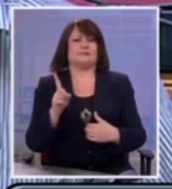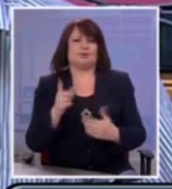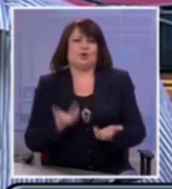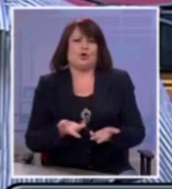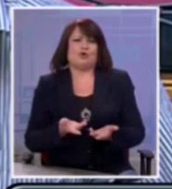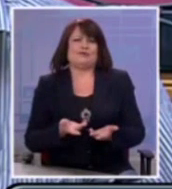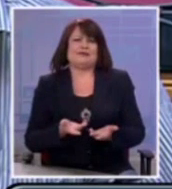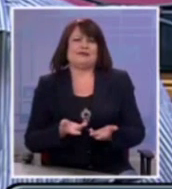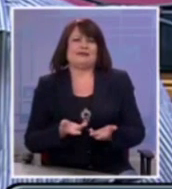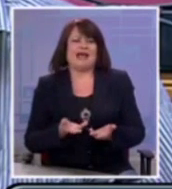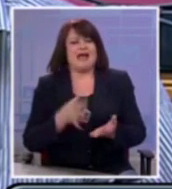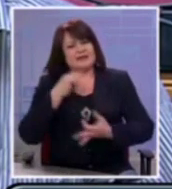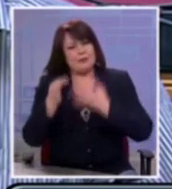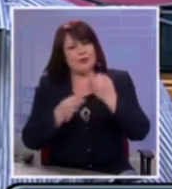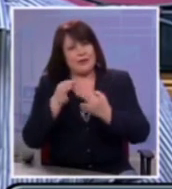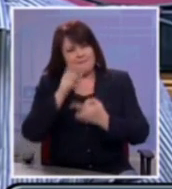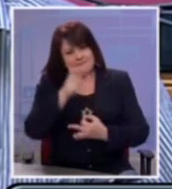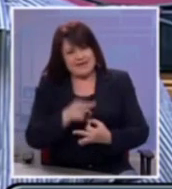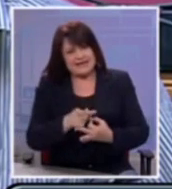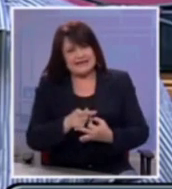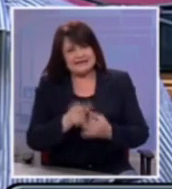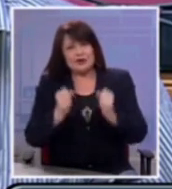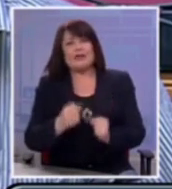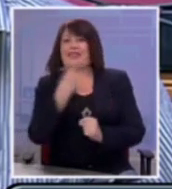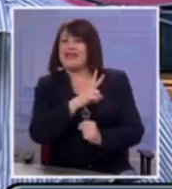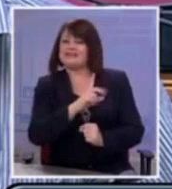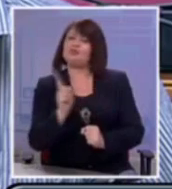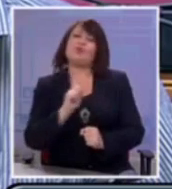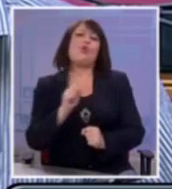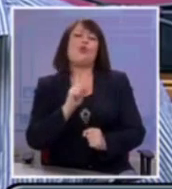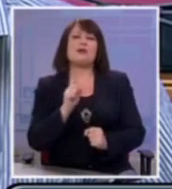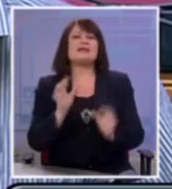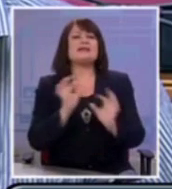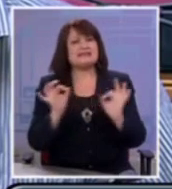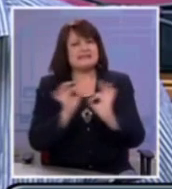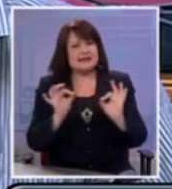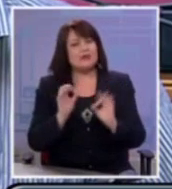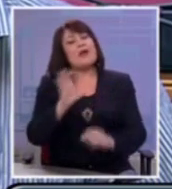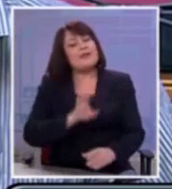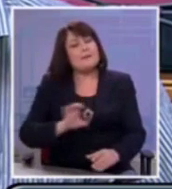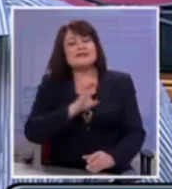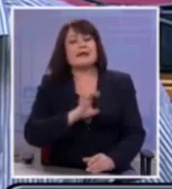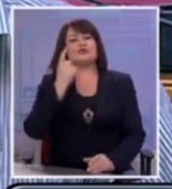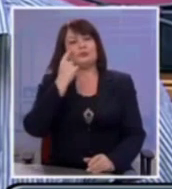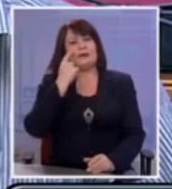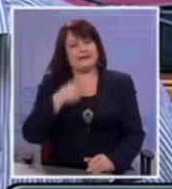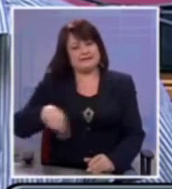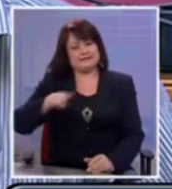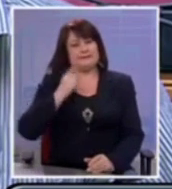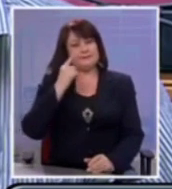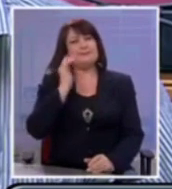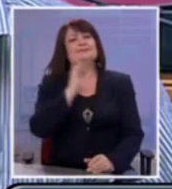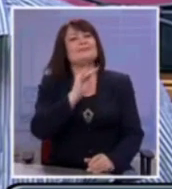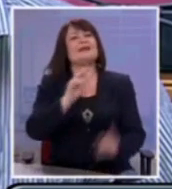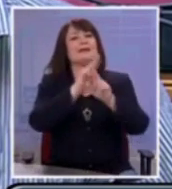τις απόψεις σας ως θέση του, αλλά να είναι σίγουρο ότι θα αναζητήσουμε και από το